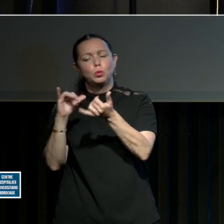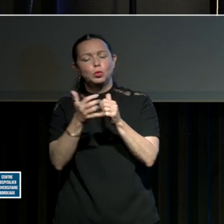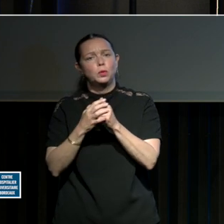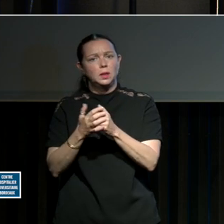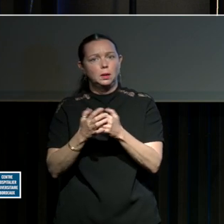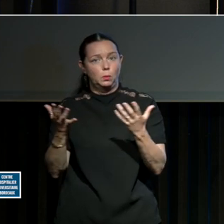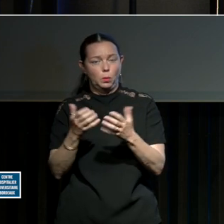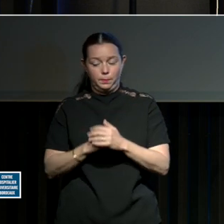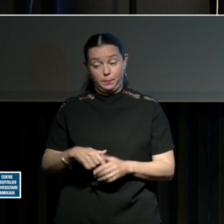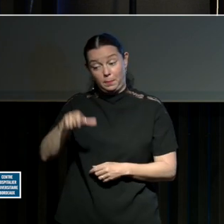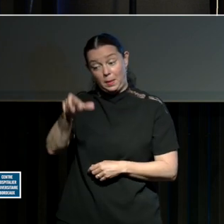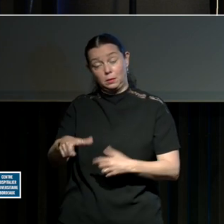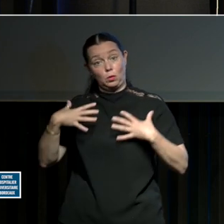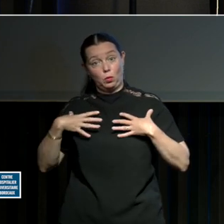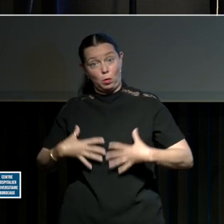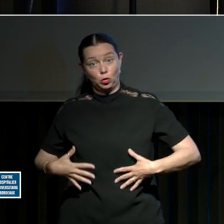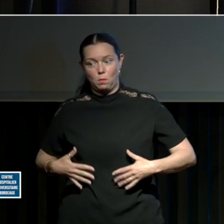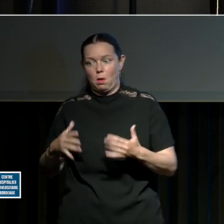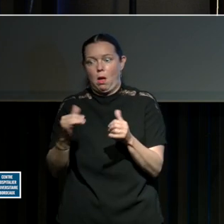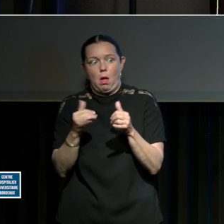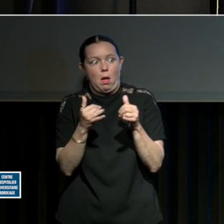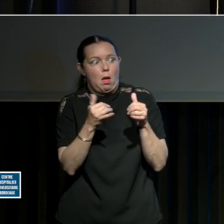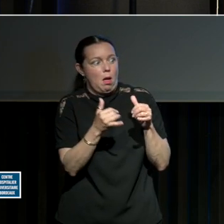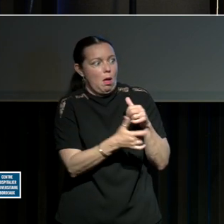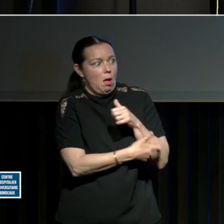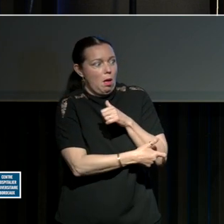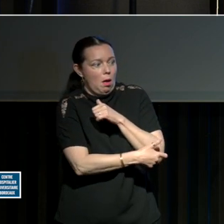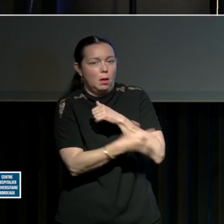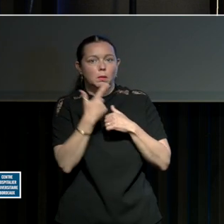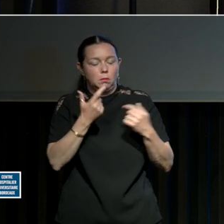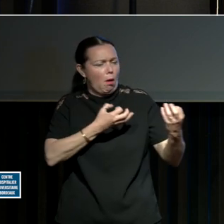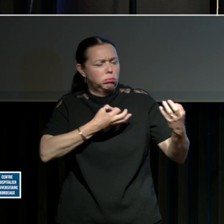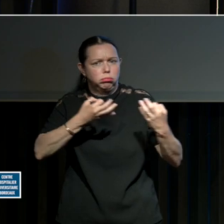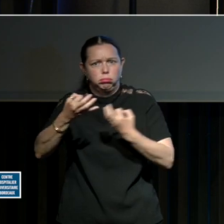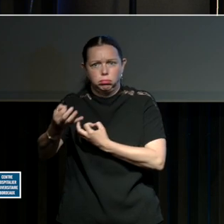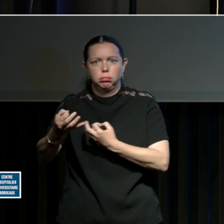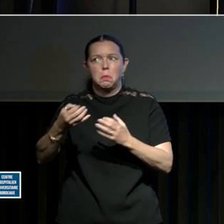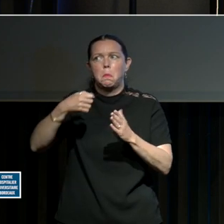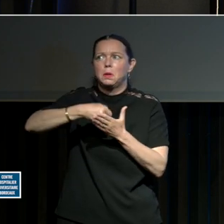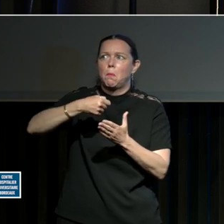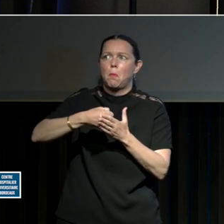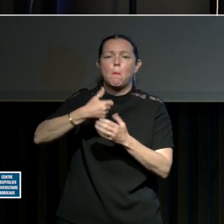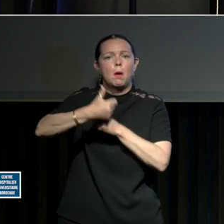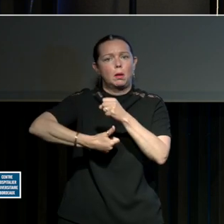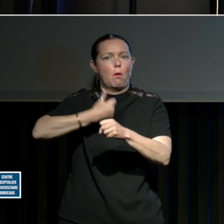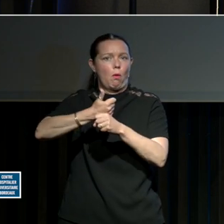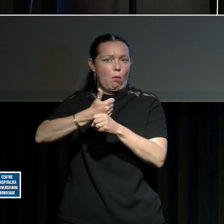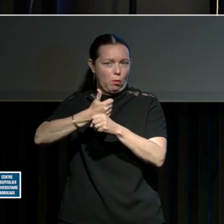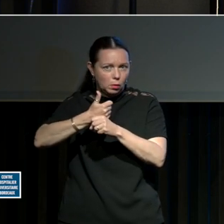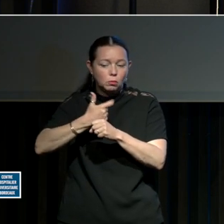désigner un comportement de jeu persistant ou récurrent sur au moins 12 mois, donc il y a une notion de